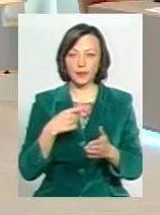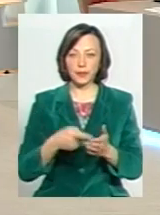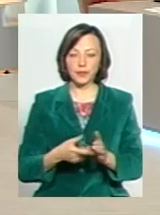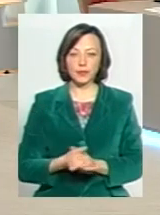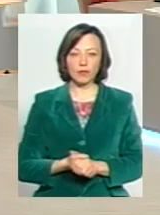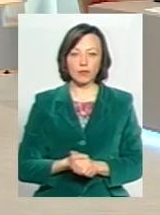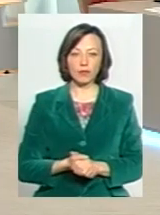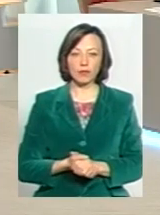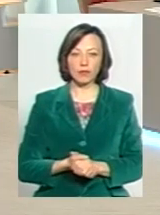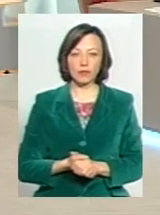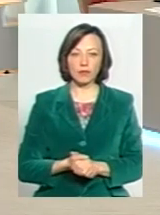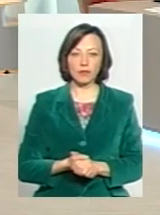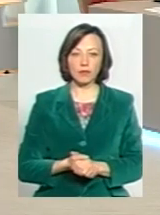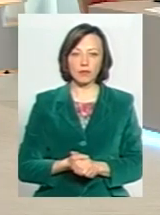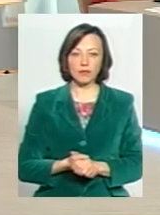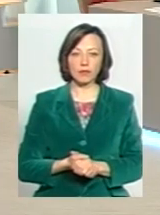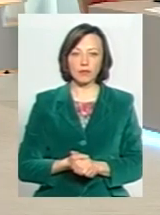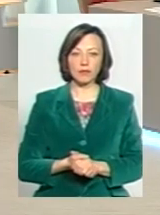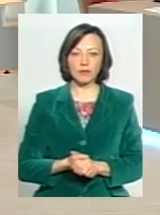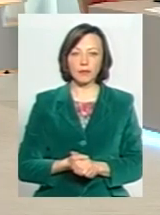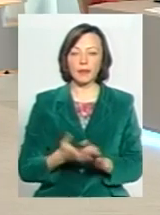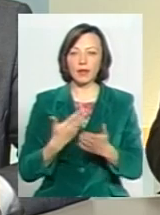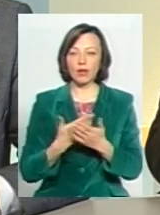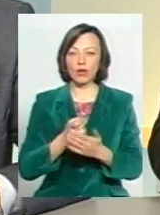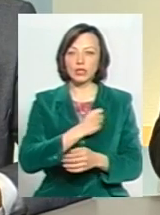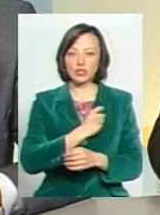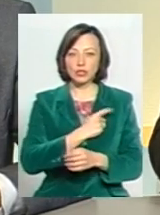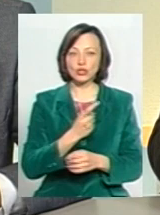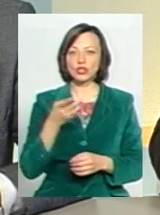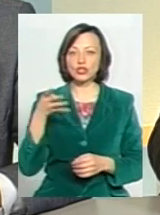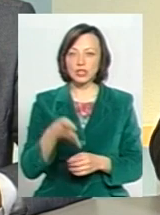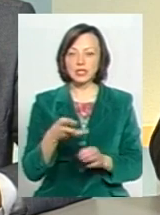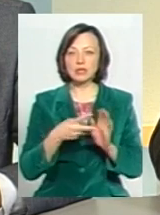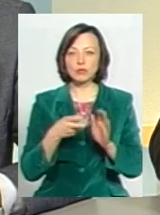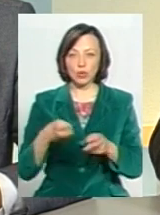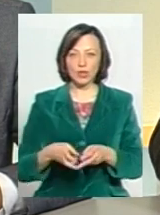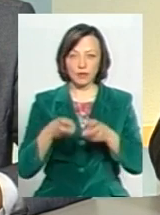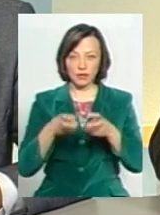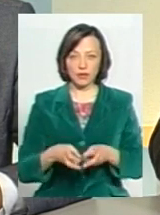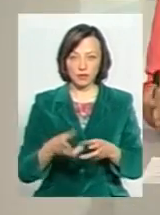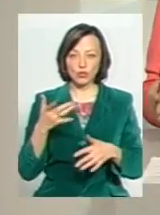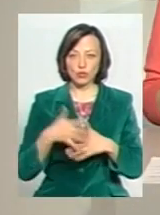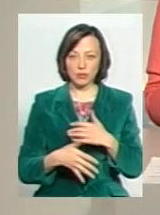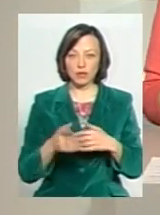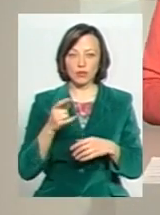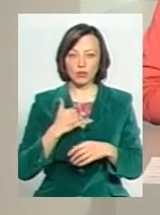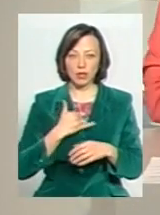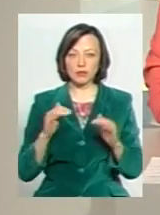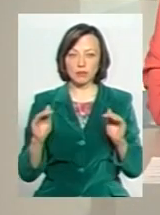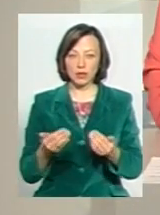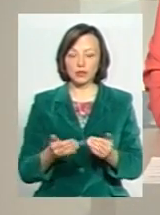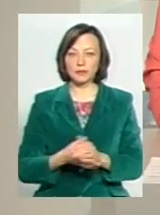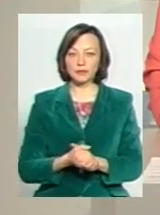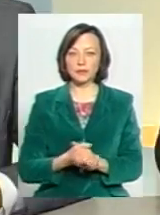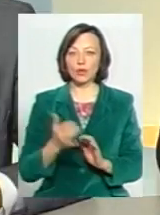взяти, може, да? Якщо взяти Одесу, в Одесі 4700 ліфтів. Ну, зрозуміло, що у нас обсяги... У